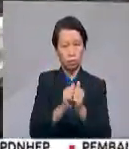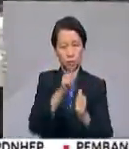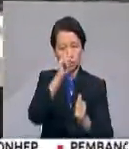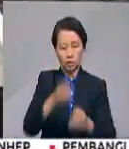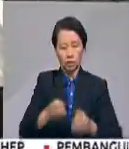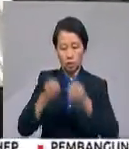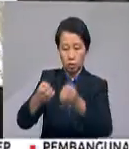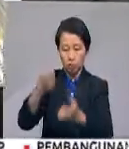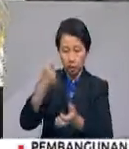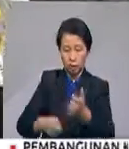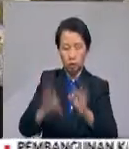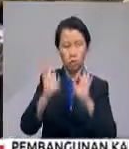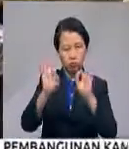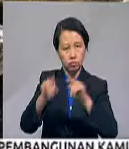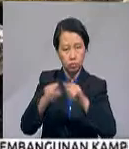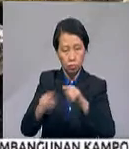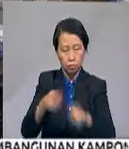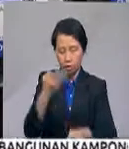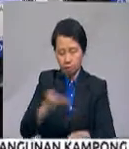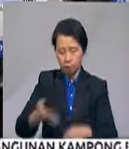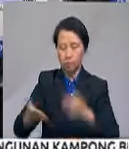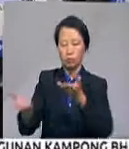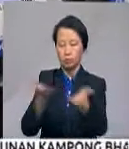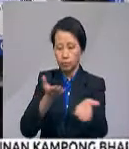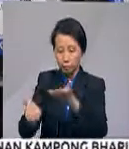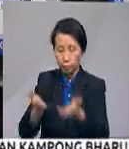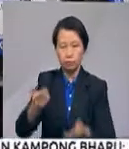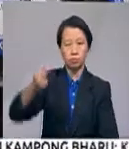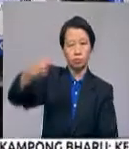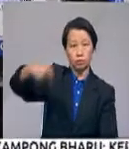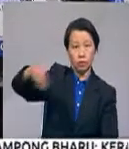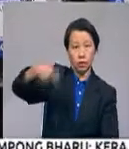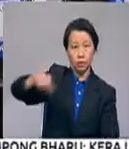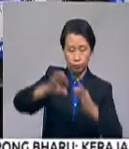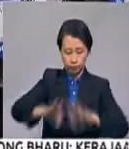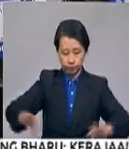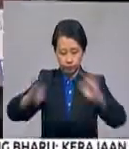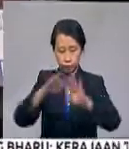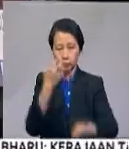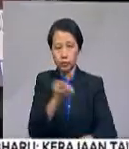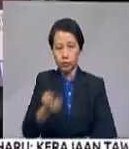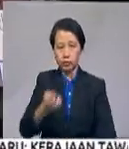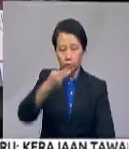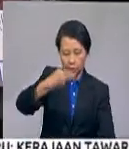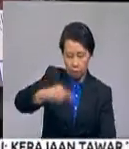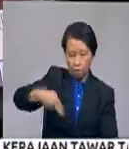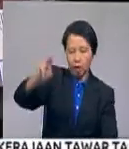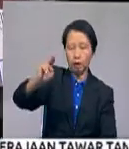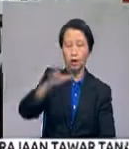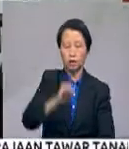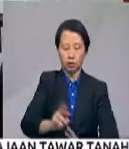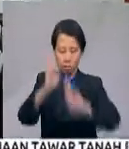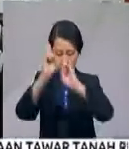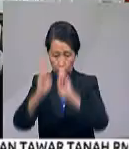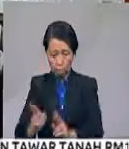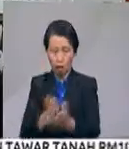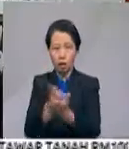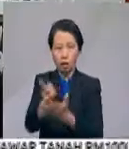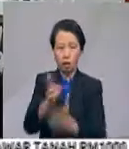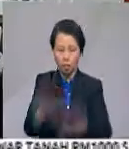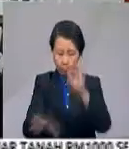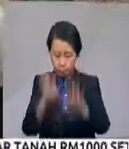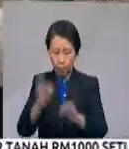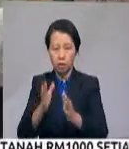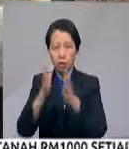tawaran harga kompetitif produk dan perkhidmatan berkualiti mengutamakan elemen halal serta menghormati hak dan pilihan